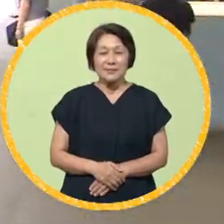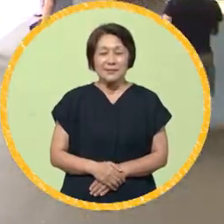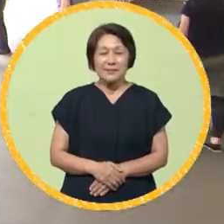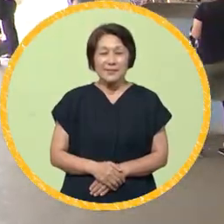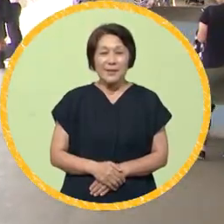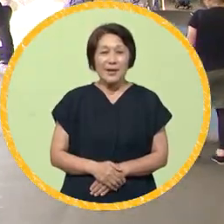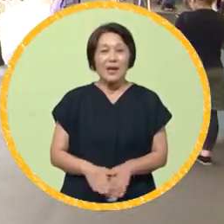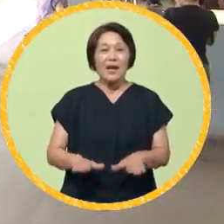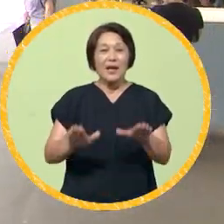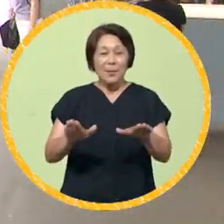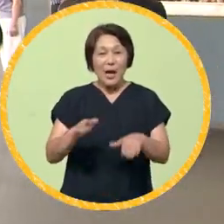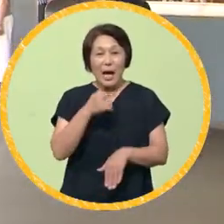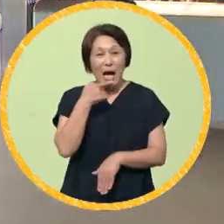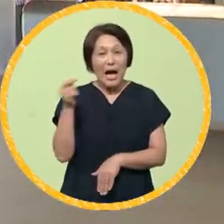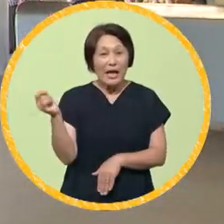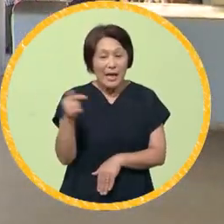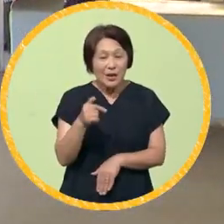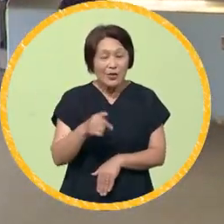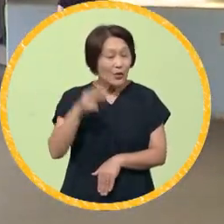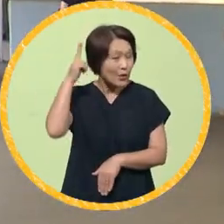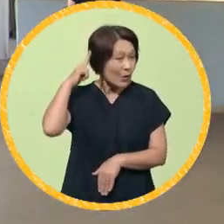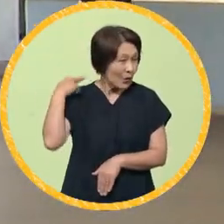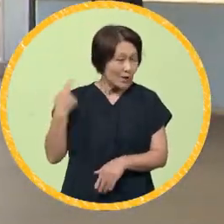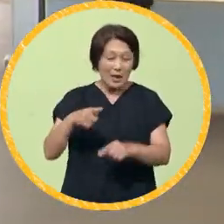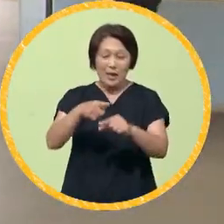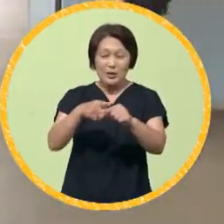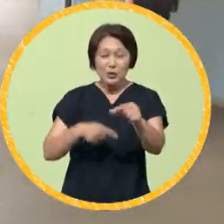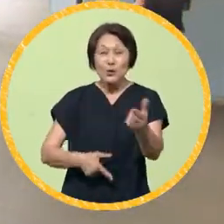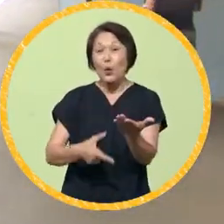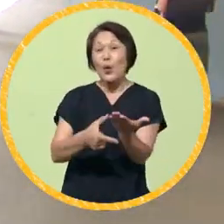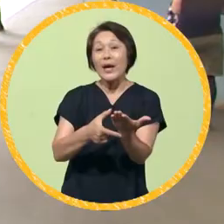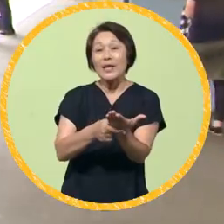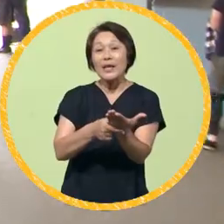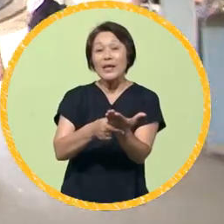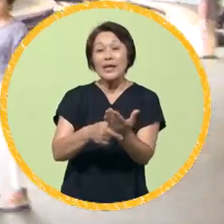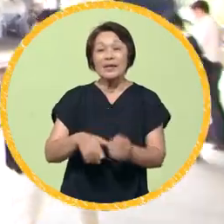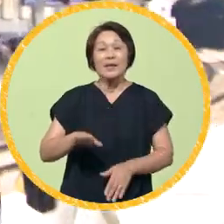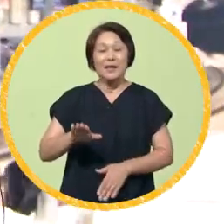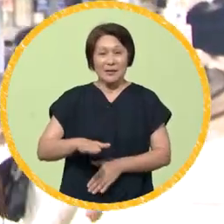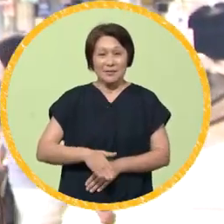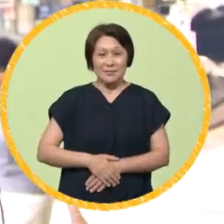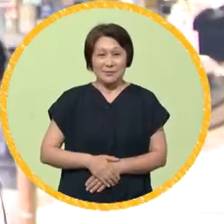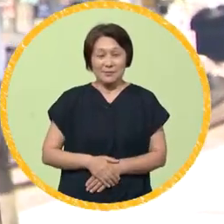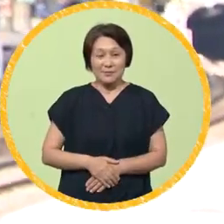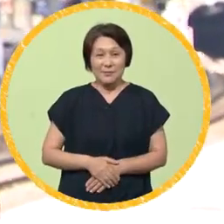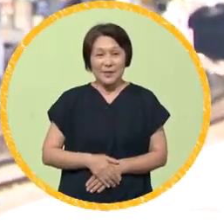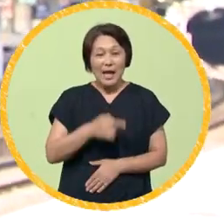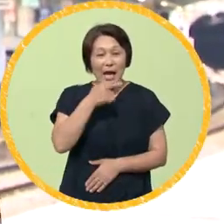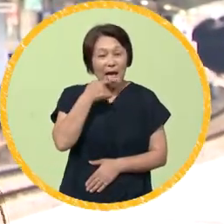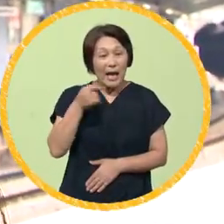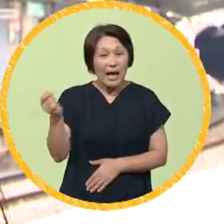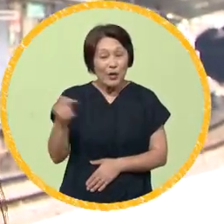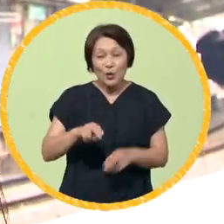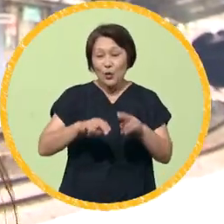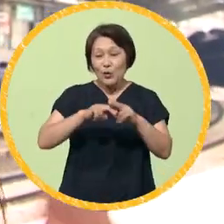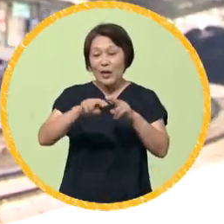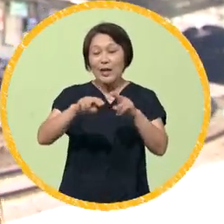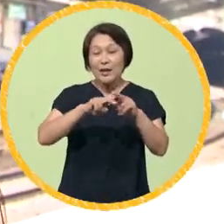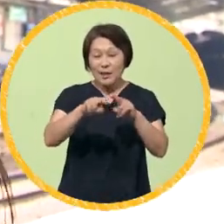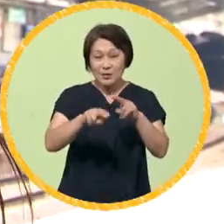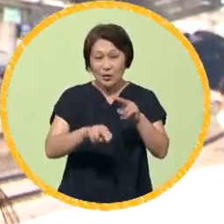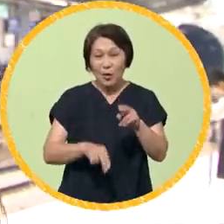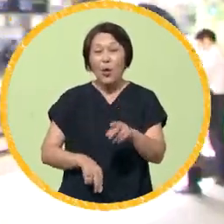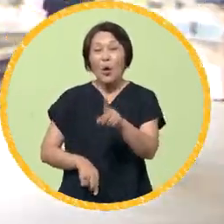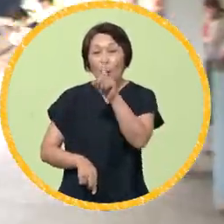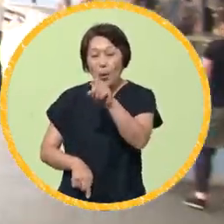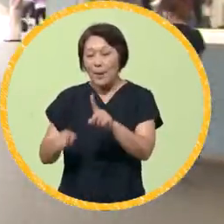さあ私は今京急の横須賀中央駅のホームにいるんですけど、なんと京急電鉄さんとワンピース